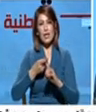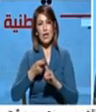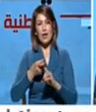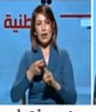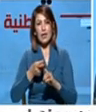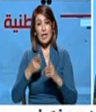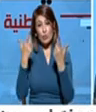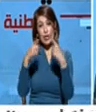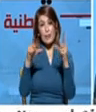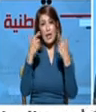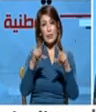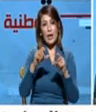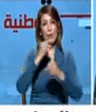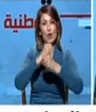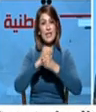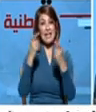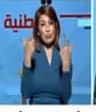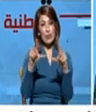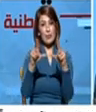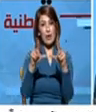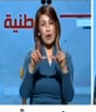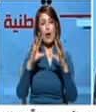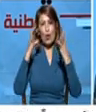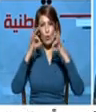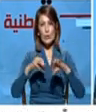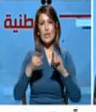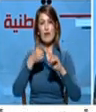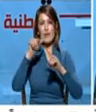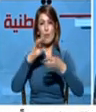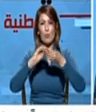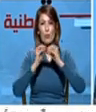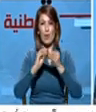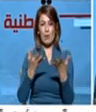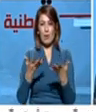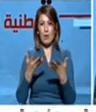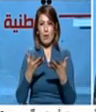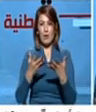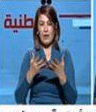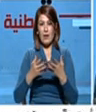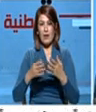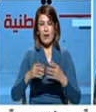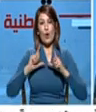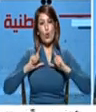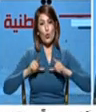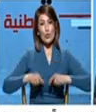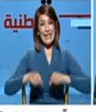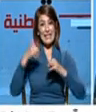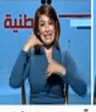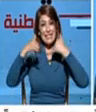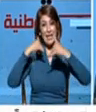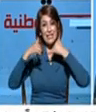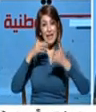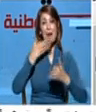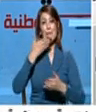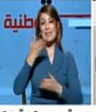الانسانيه ونحن ال عندهم بيتين تم اه في كثير ما وضع نشكر وزارتكم الفرصه مشكله مشكله الخيم